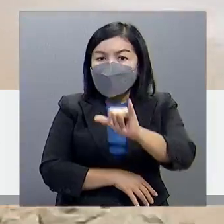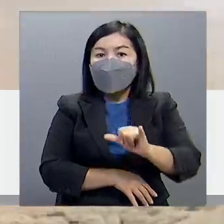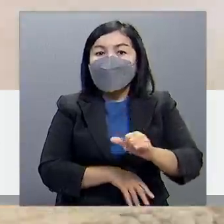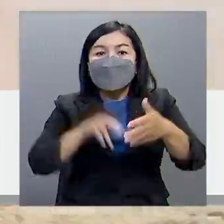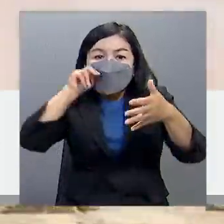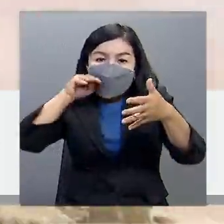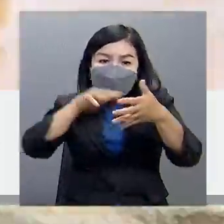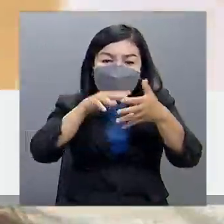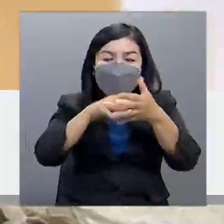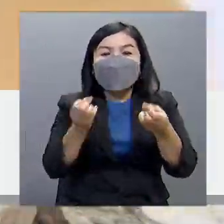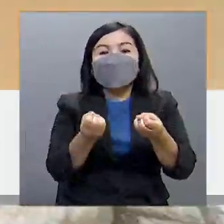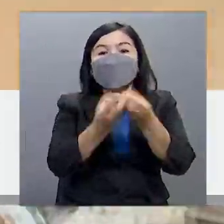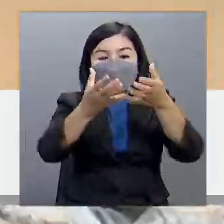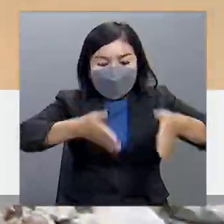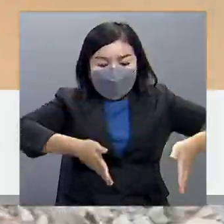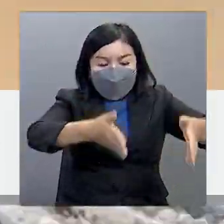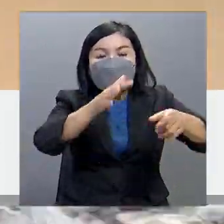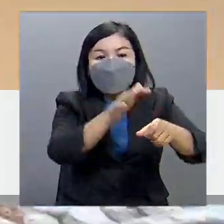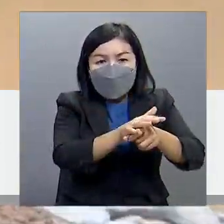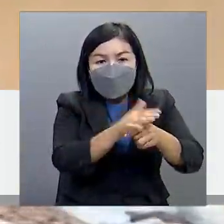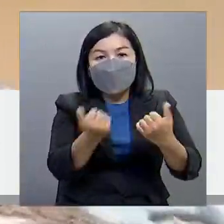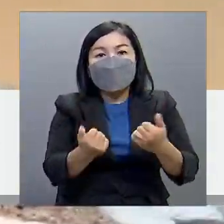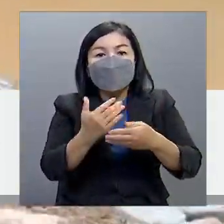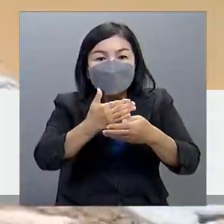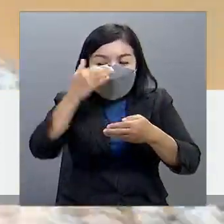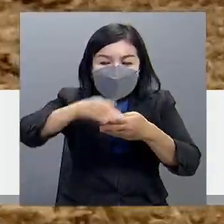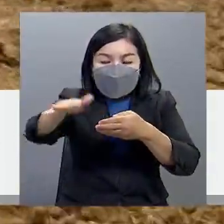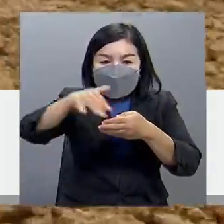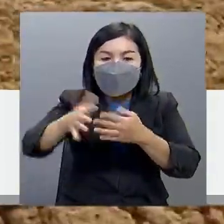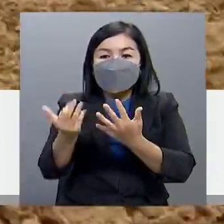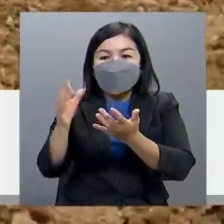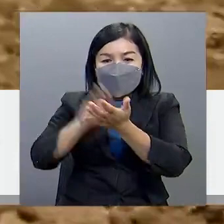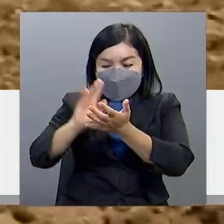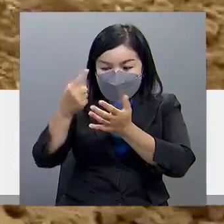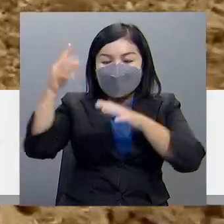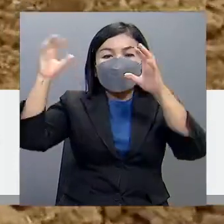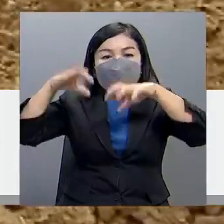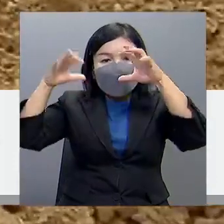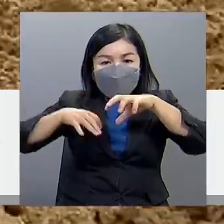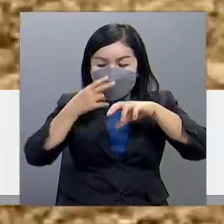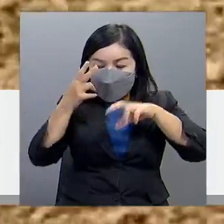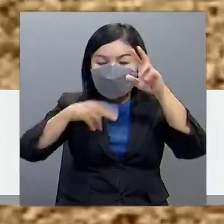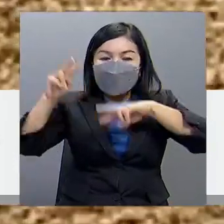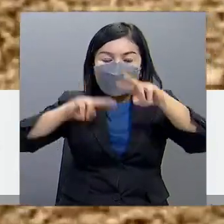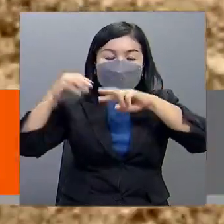ขณะนี้ก็มีการเร่งระบายน้ำเพื่อรองรับฝนที่จะตกลงมาและเฝ้าระวังอย่างใกล้ชิด